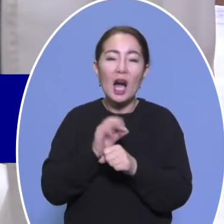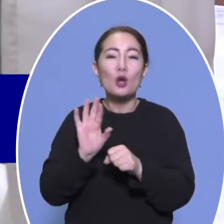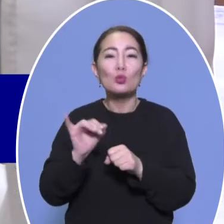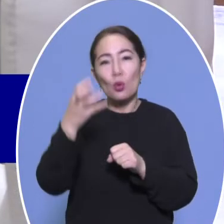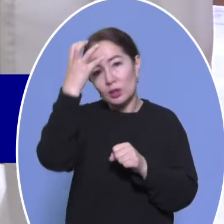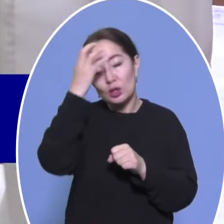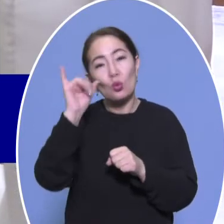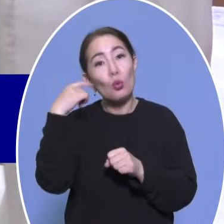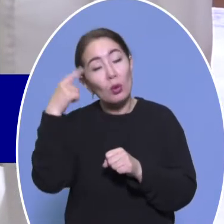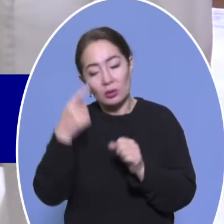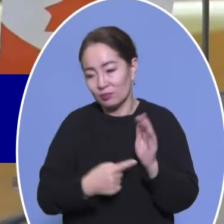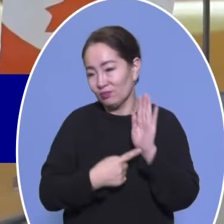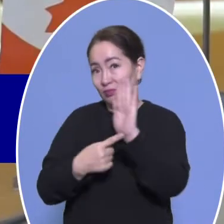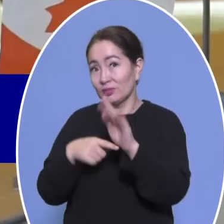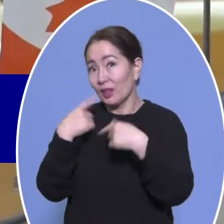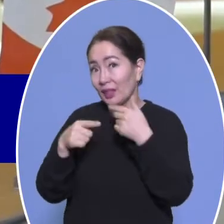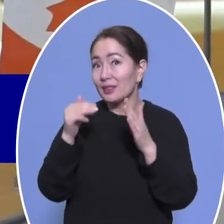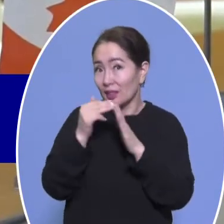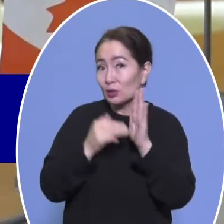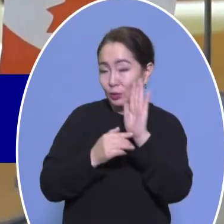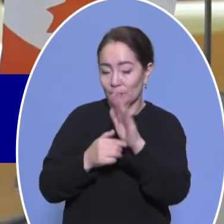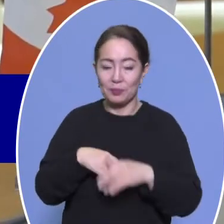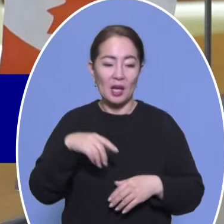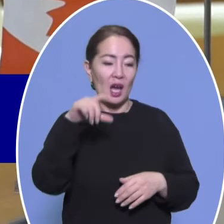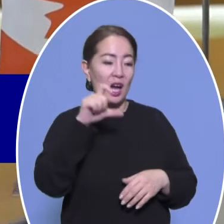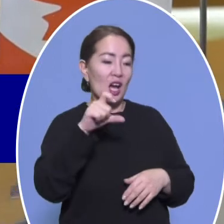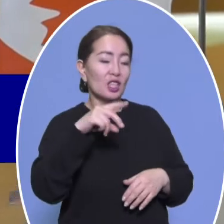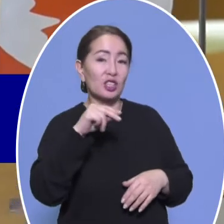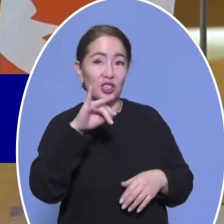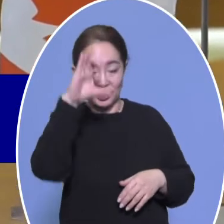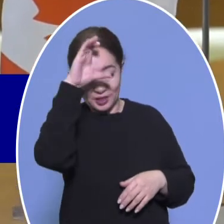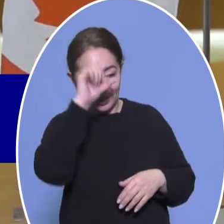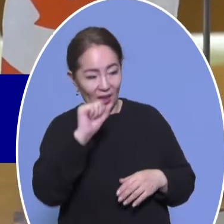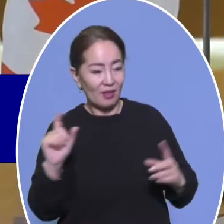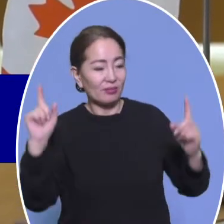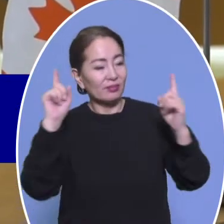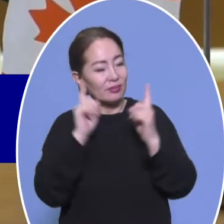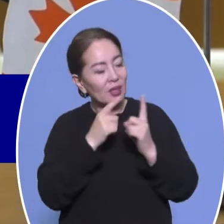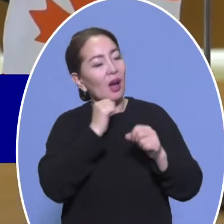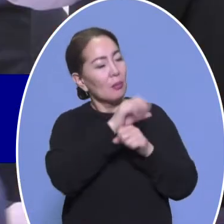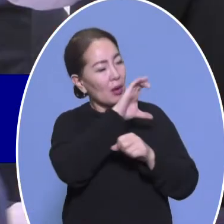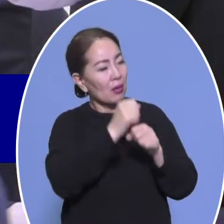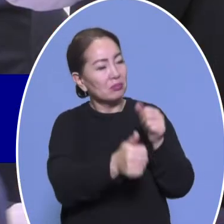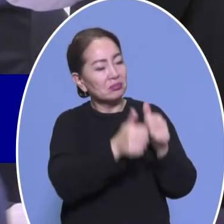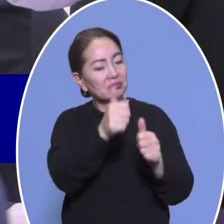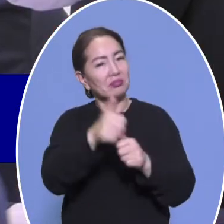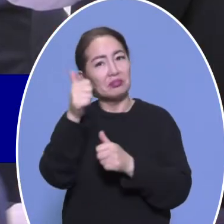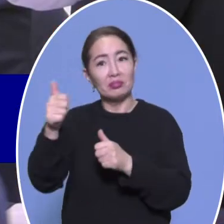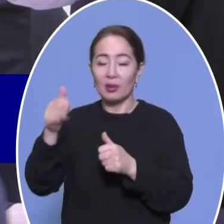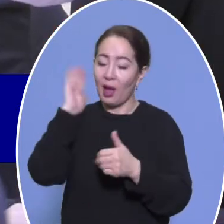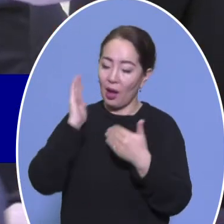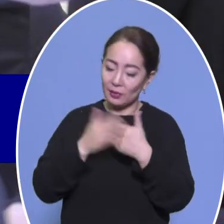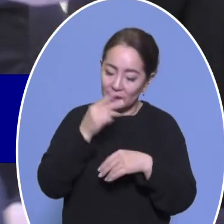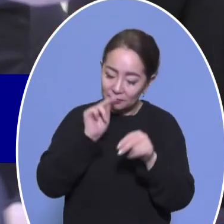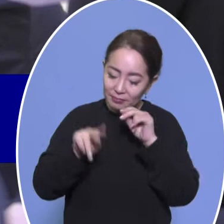үйл ажиллагааны талаар танилцууллаа. Элчин сайд Эвкоп за тус байгуулгын авч хэрэгжүүлж буй ажлуудыг өндөрөөж авилын хэмтэргийн мөрдөн